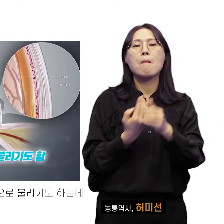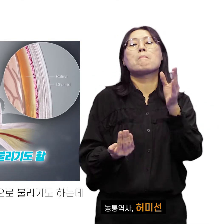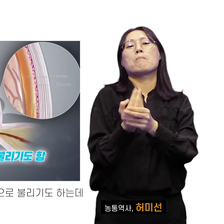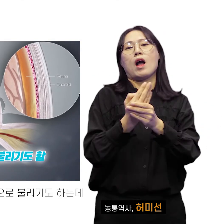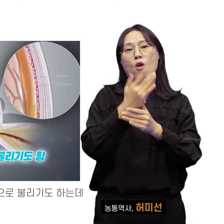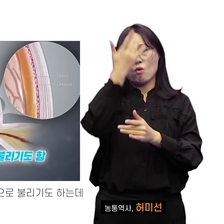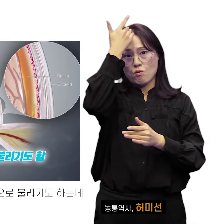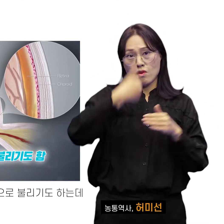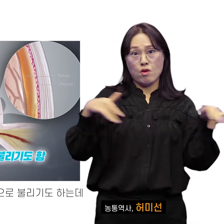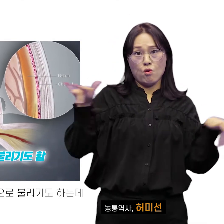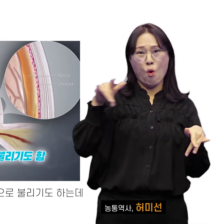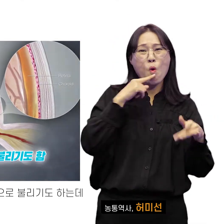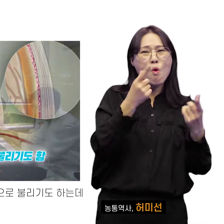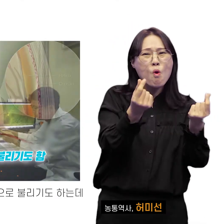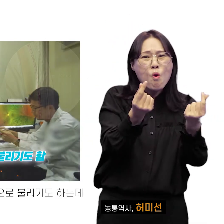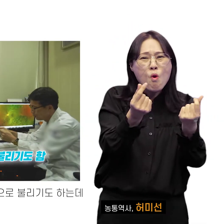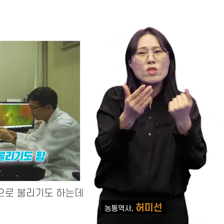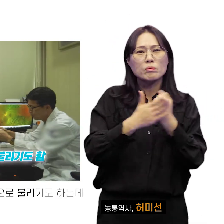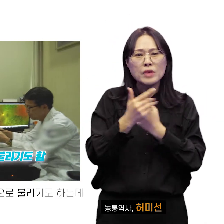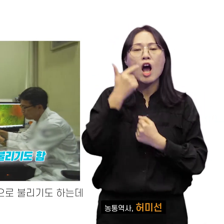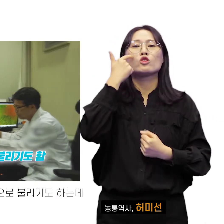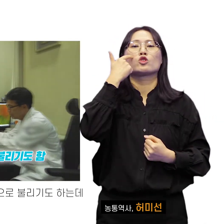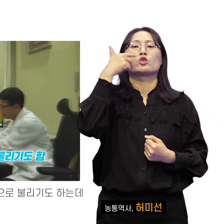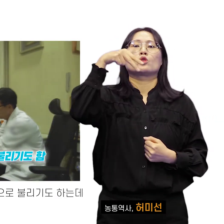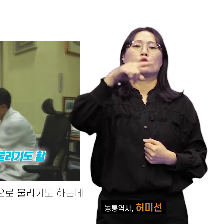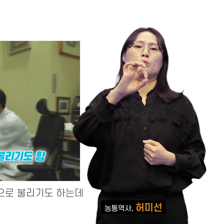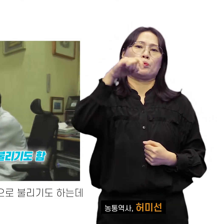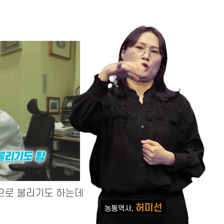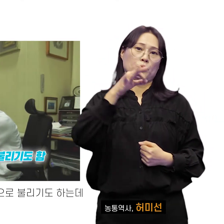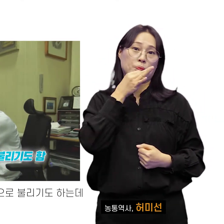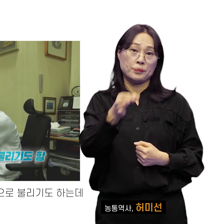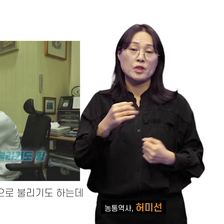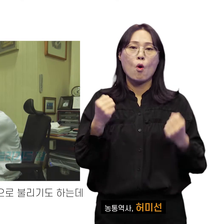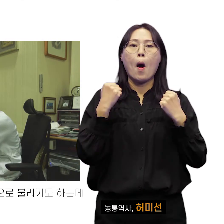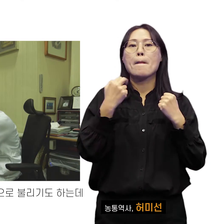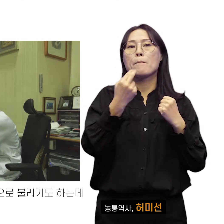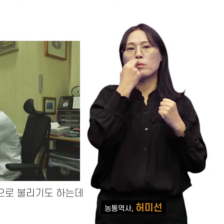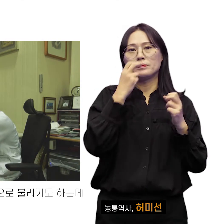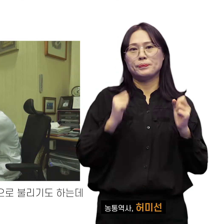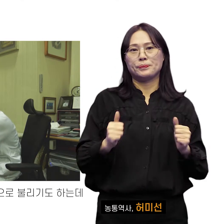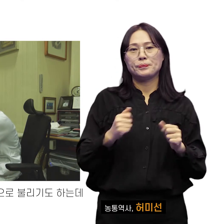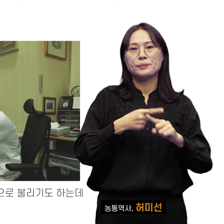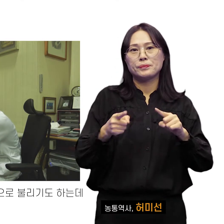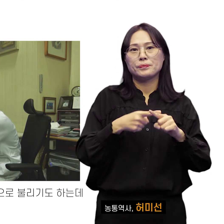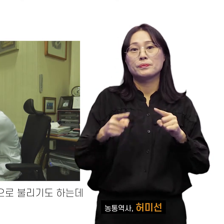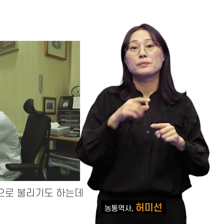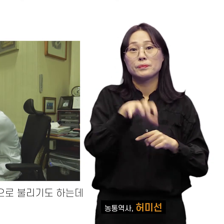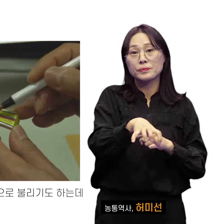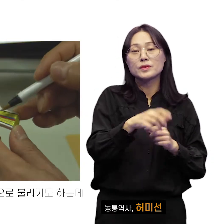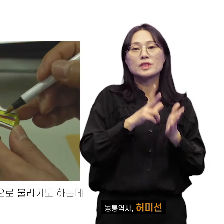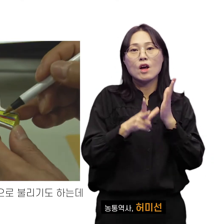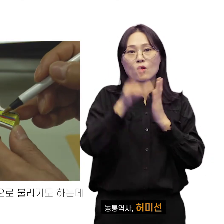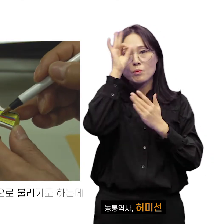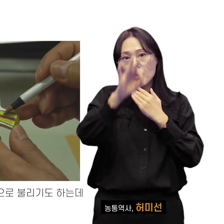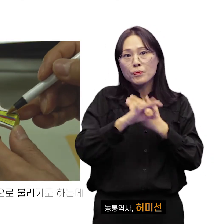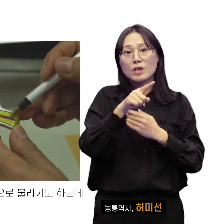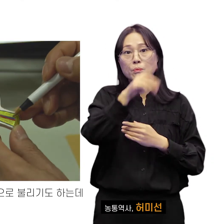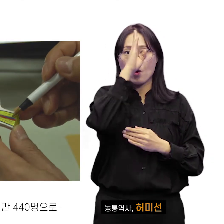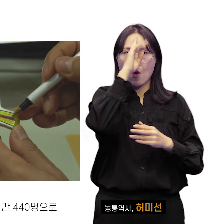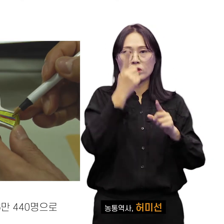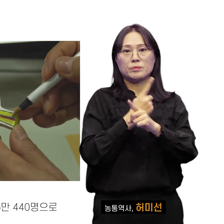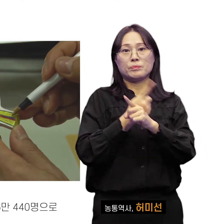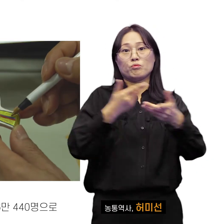발생하는 뇌졸중과 유사해 눈 중풍으로 불리기도 하는데요. 건강보험 심사평가원 자료에